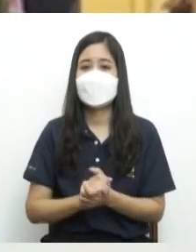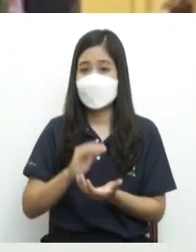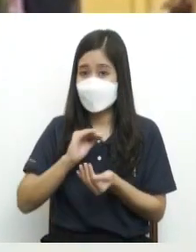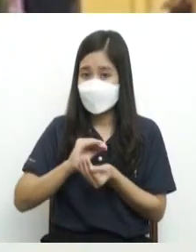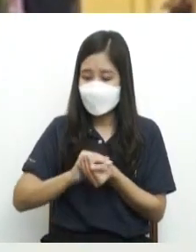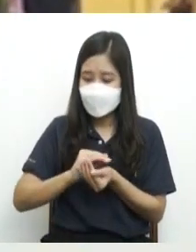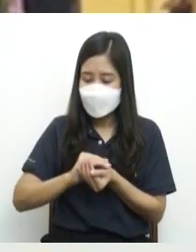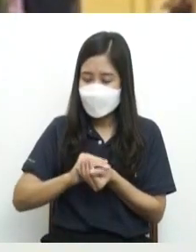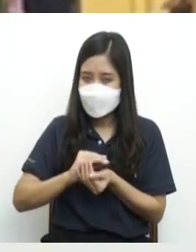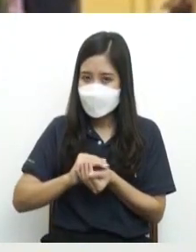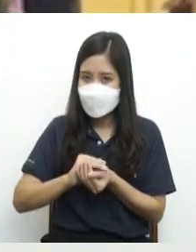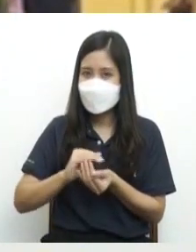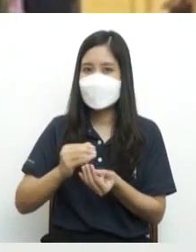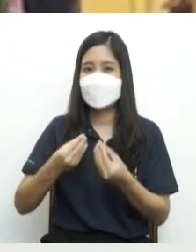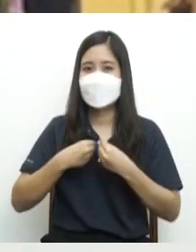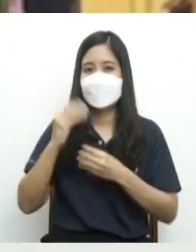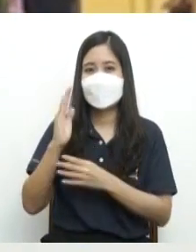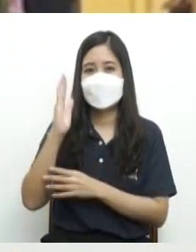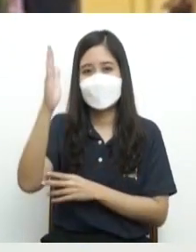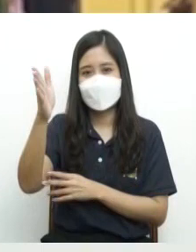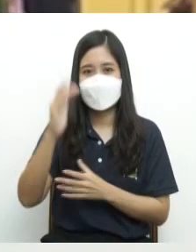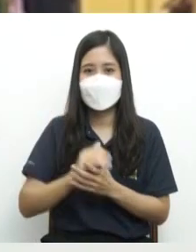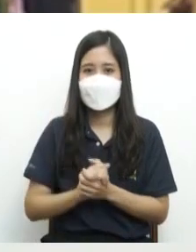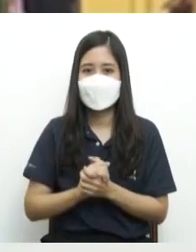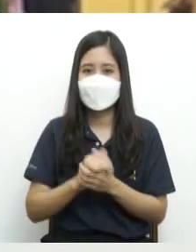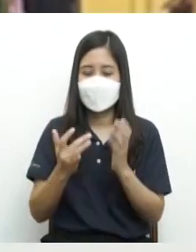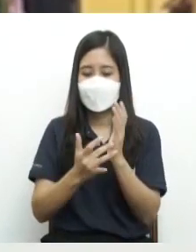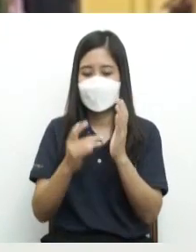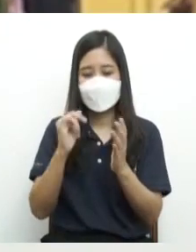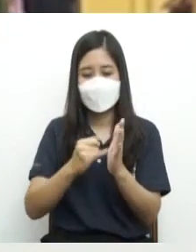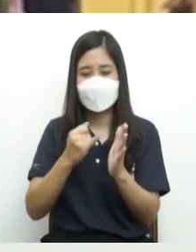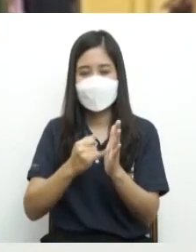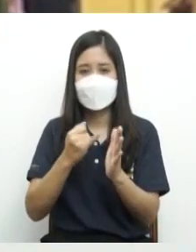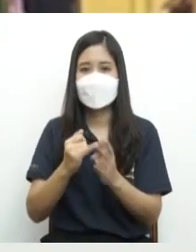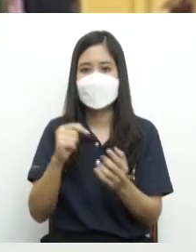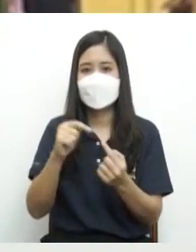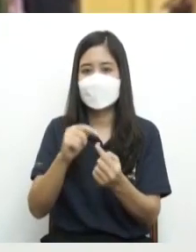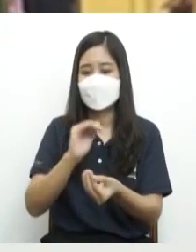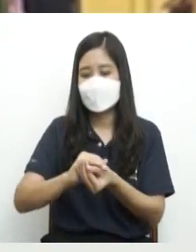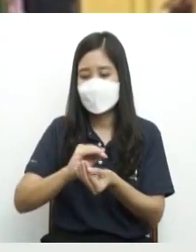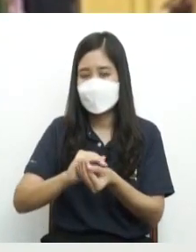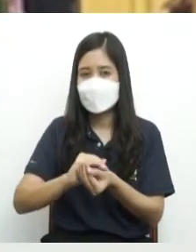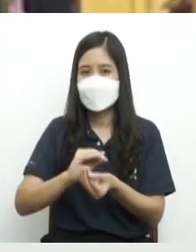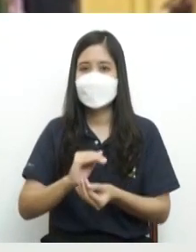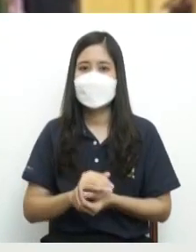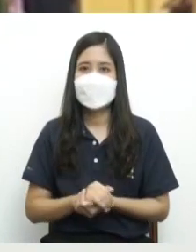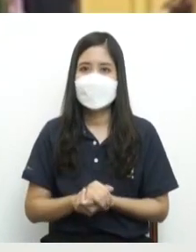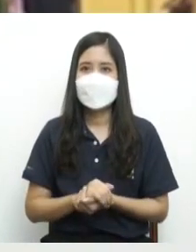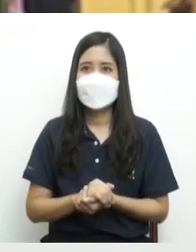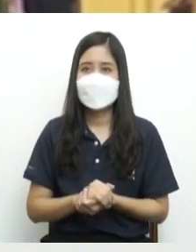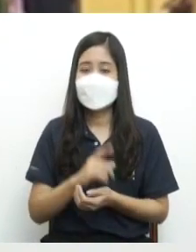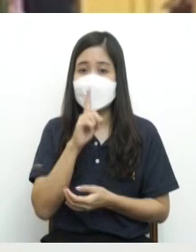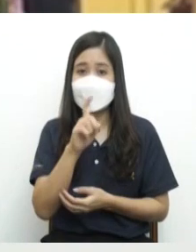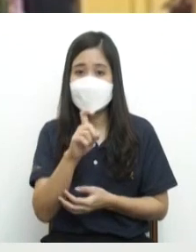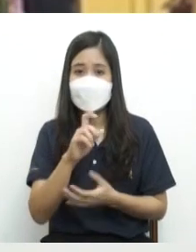นะคะเพื่ออนาคตค่ะก็เป็นเขาเรียกว่าเทคนิคง่ายๆสำหรับการเก็บออมโดยท่านดร.อมพรพินศานะคะคราวนี้ขออนุญาตเรียนถามท่านด